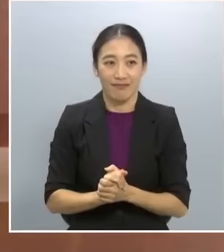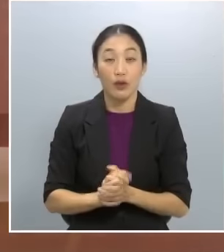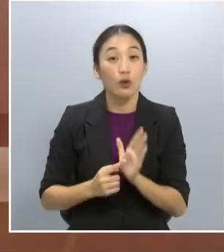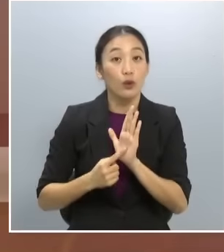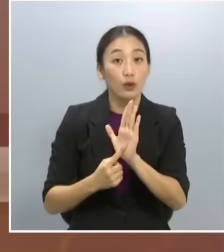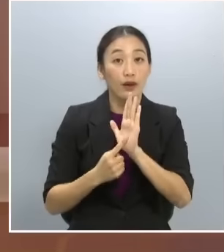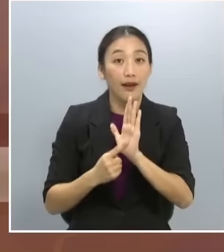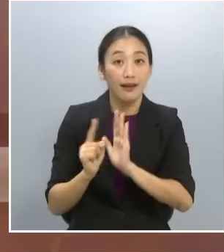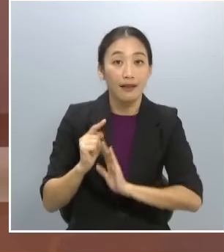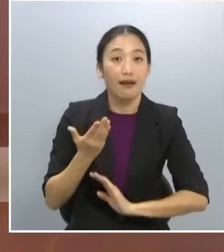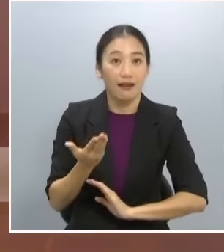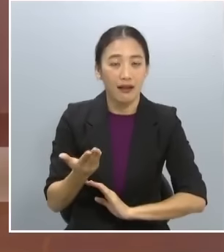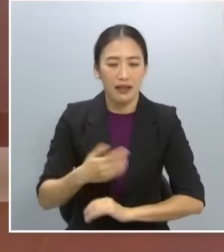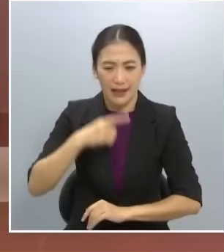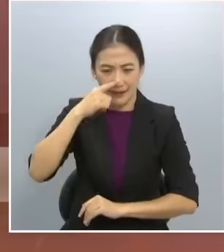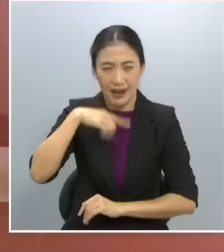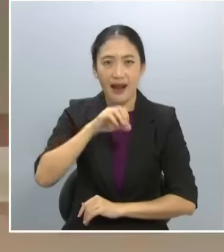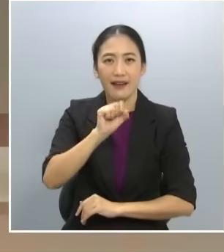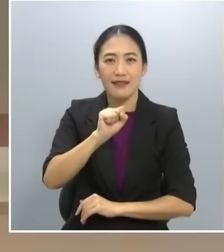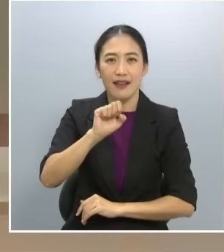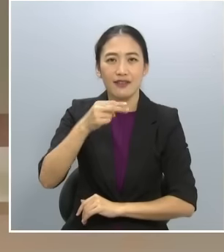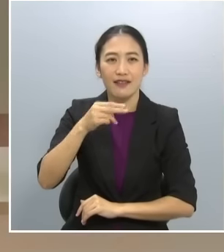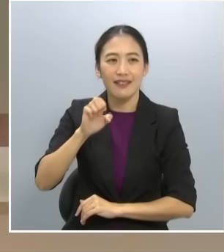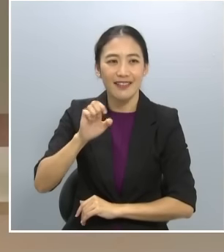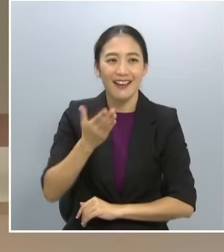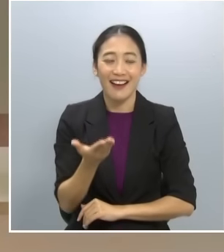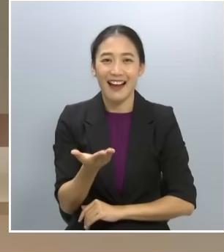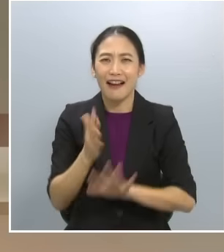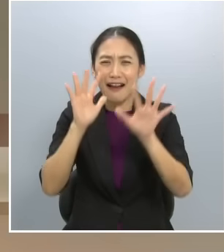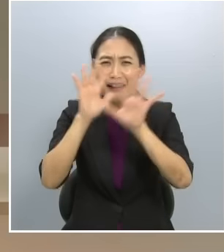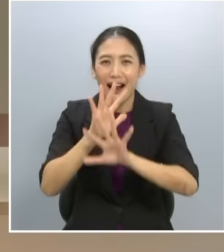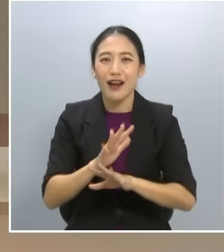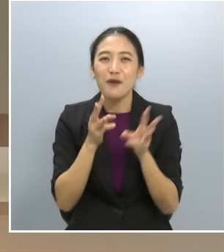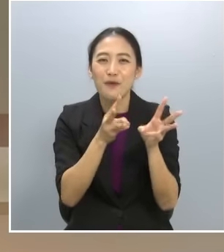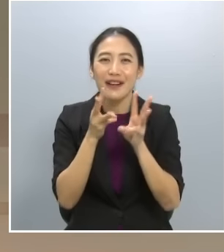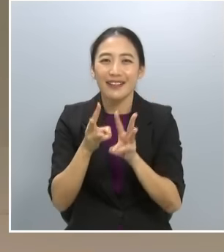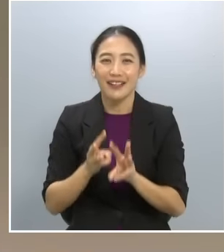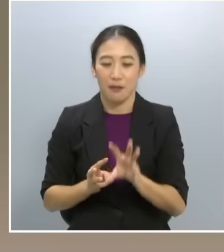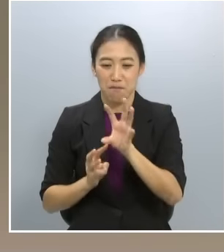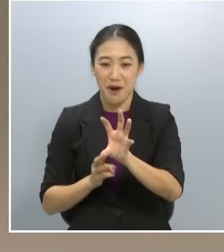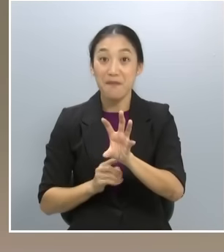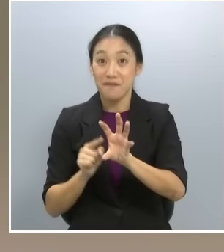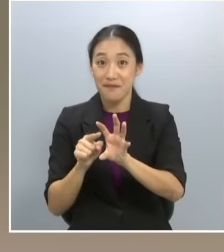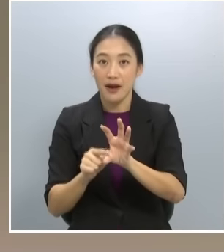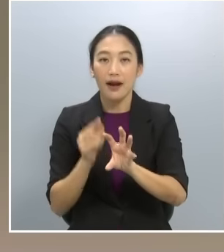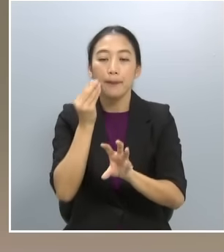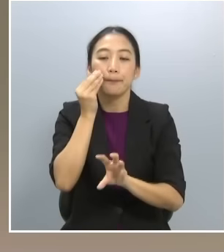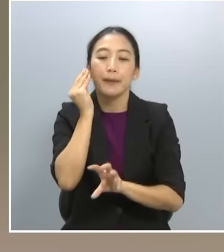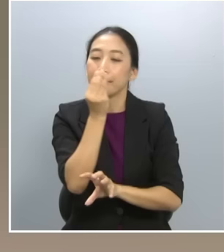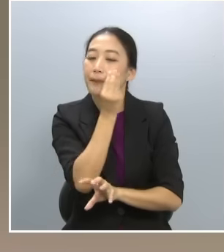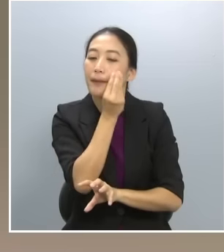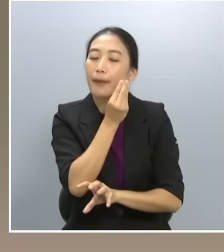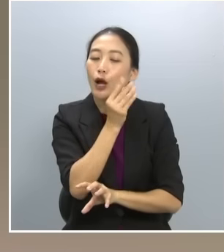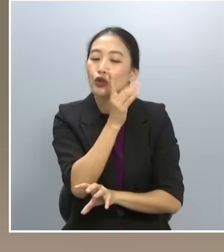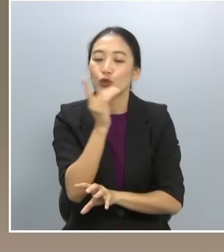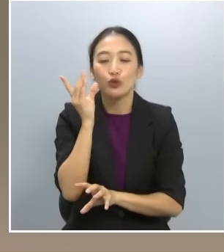ำอางเขาจะบอกว่าเนี่ยใช้บลัชอะไรที่ใช้แล้วสีเหมือนนี่สีเหมือนหมูเด้งเห็นไหมคะ ตามระบุว่าหมูเด้งอาจจะไม่ใช่